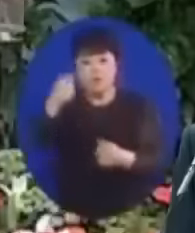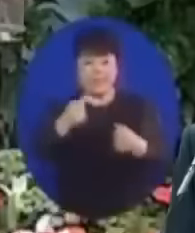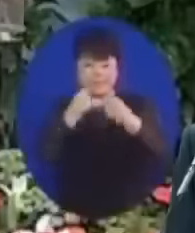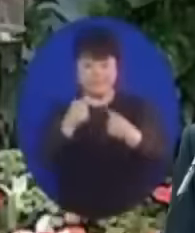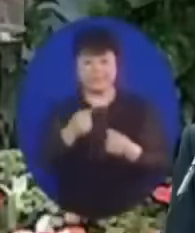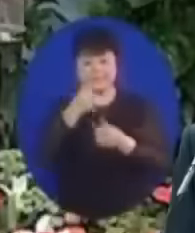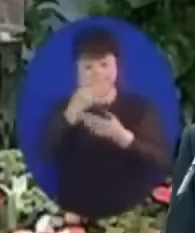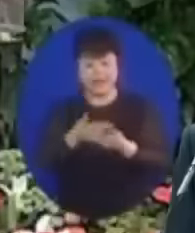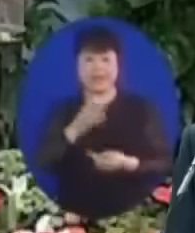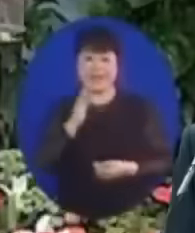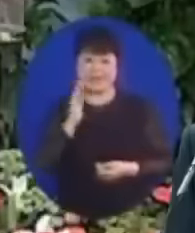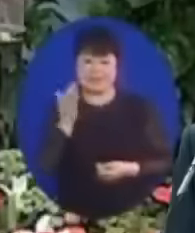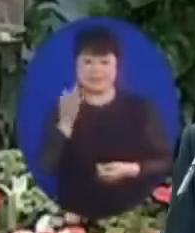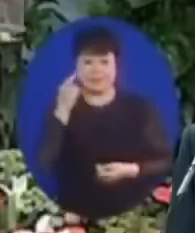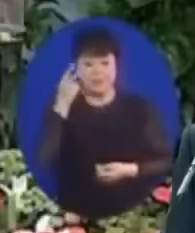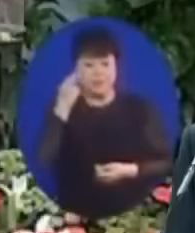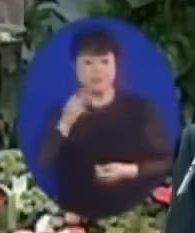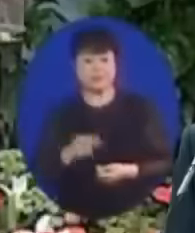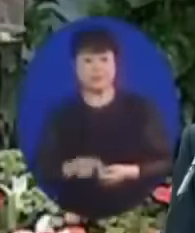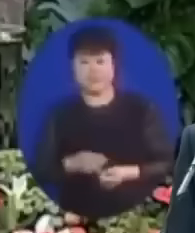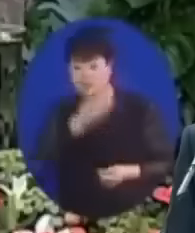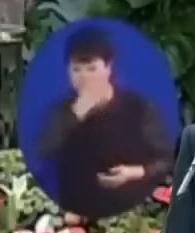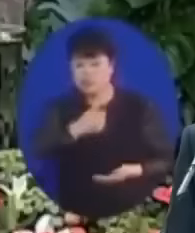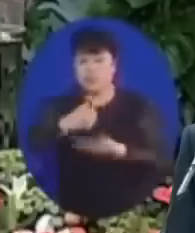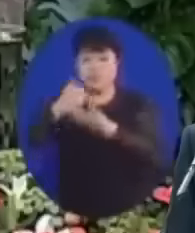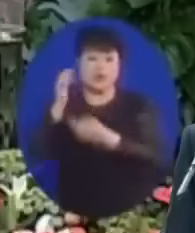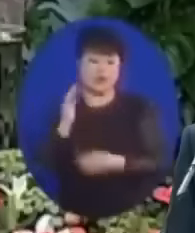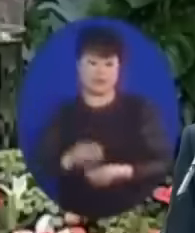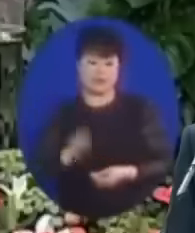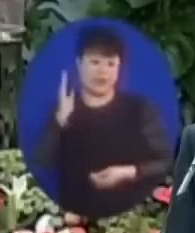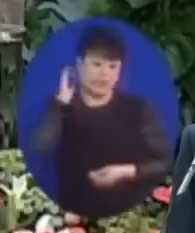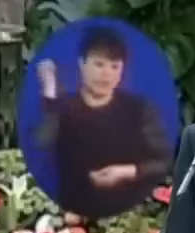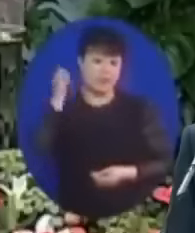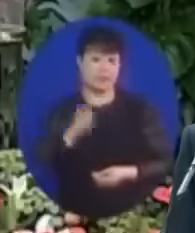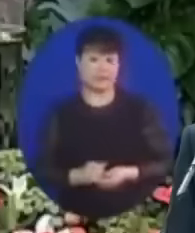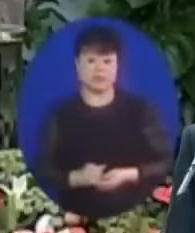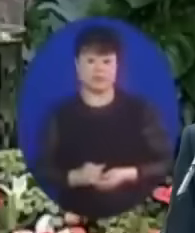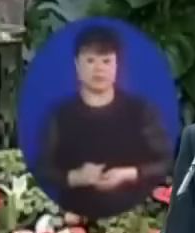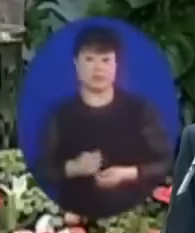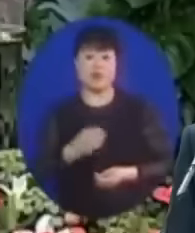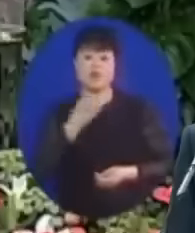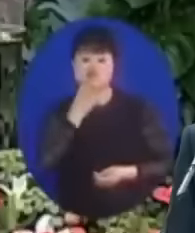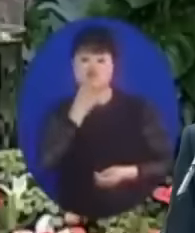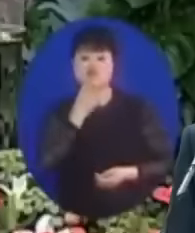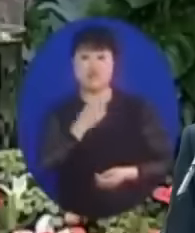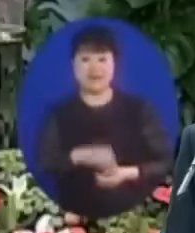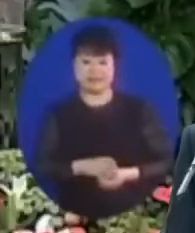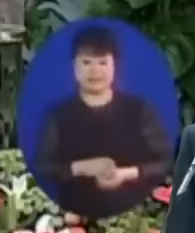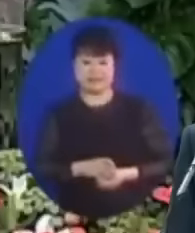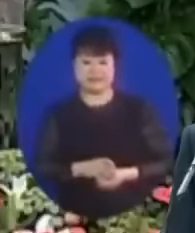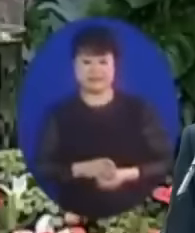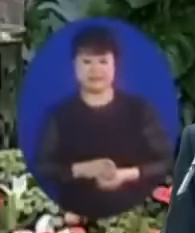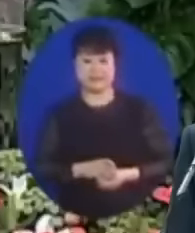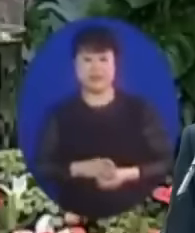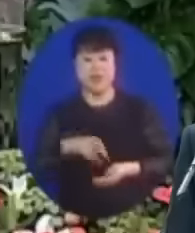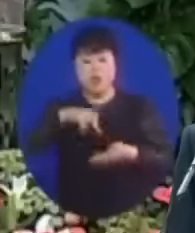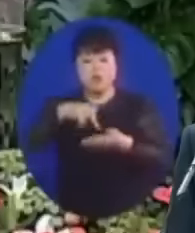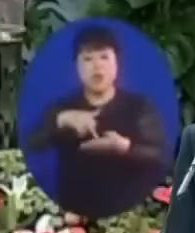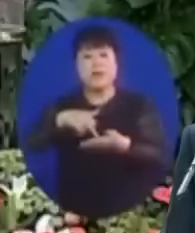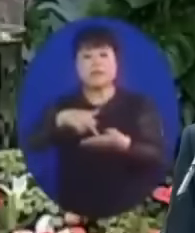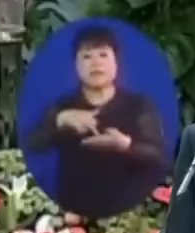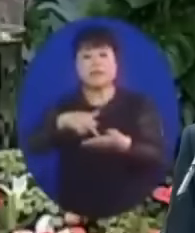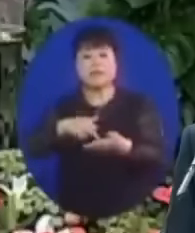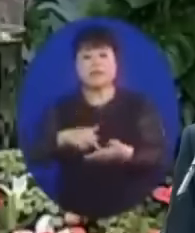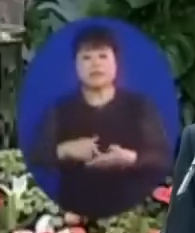힘을 얻었던 것입니다. 미국인이 존경하는 대통령 루즈벨트도 소아마비를 알았음에도 대통령이 되어 미국을